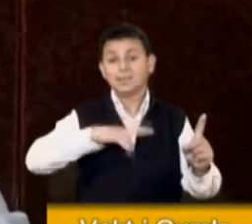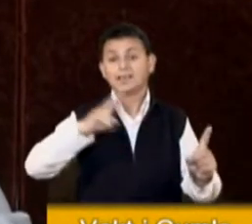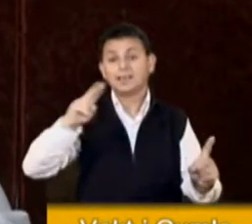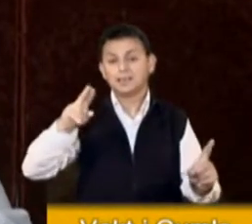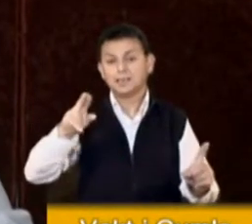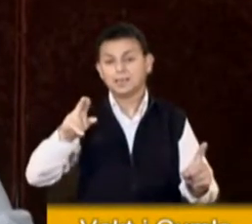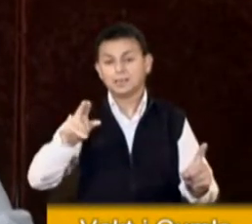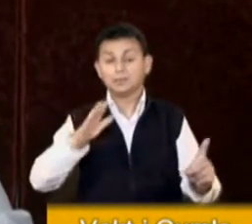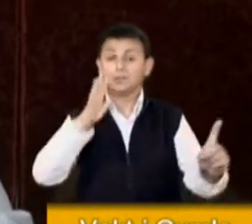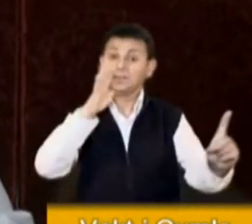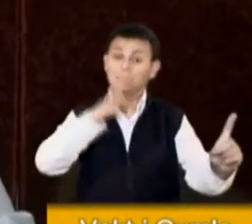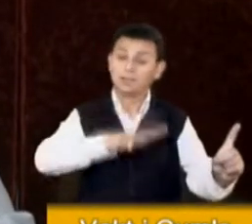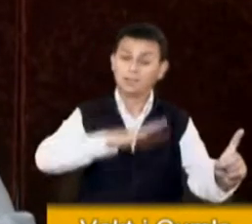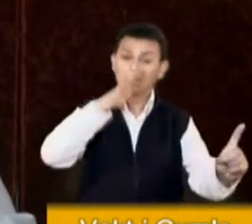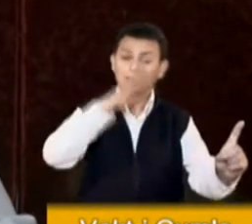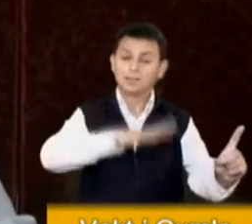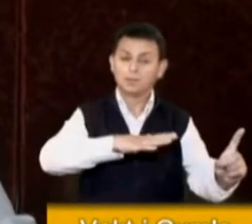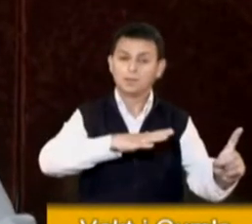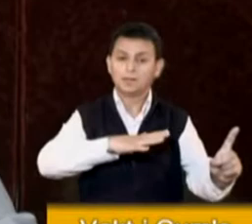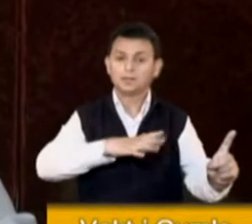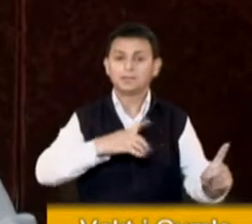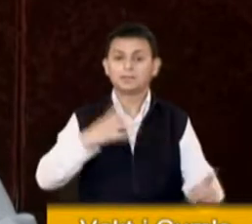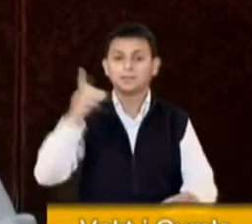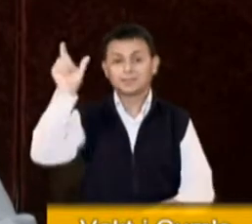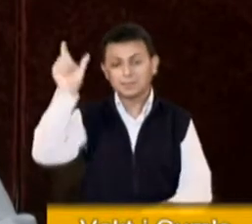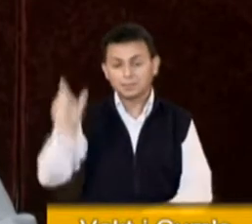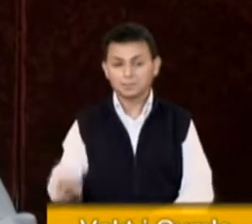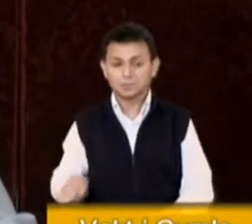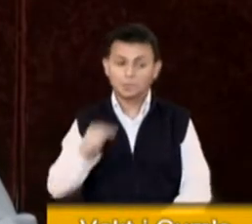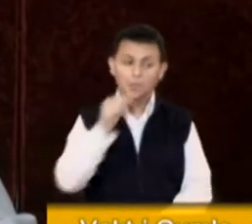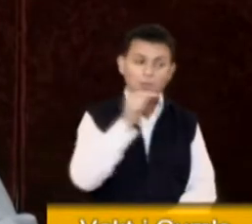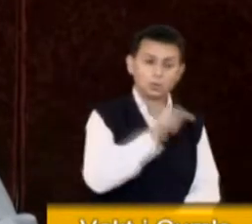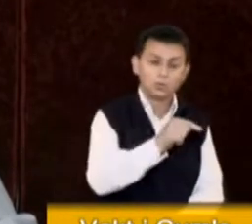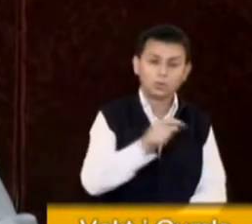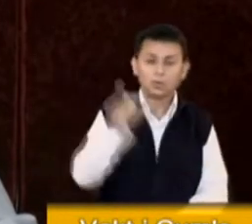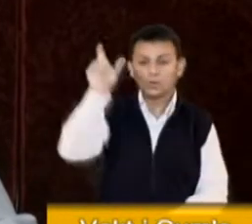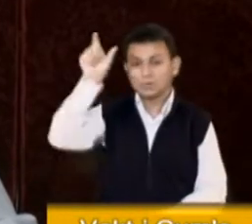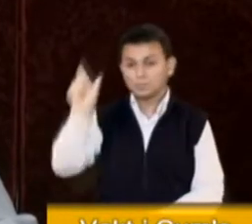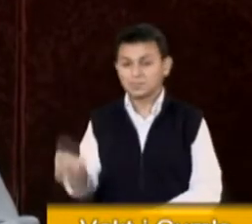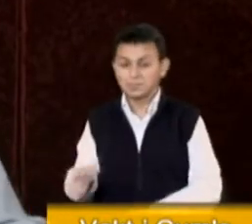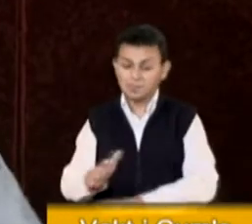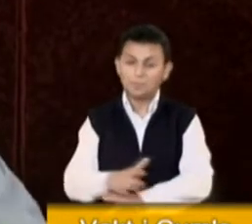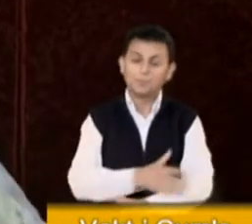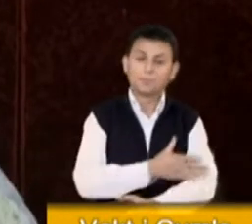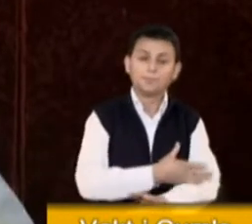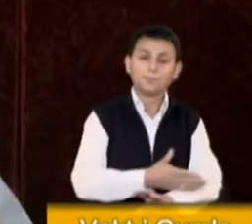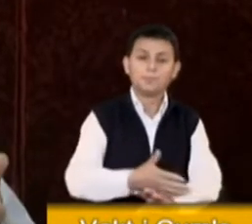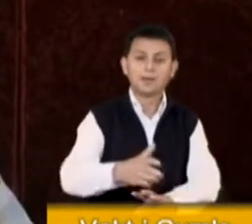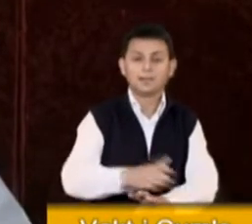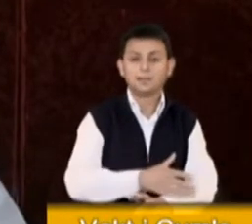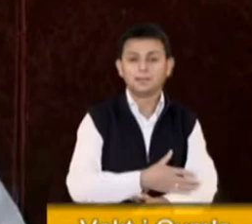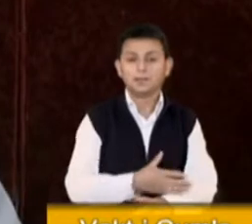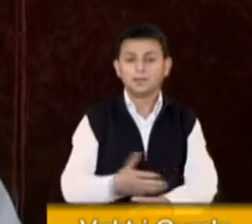ellezî cema'a mâlev ve addede, o kimse malı toplar ve sayar